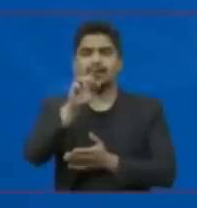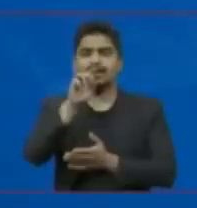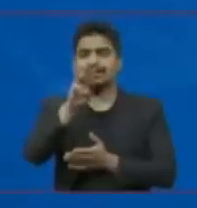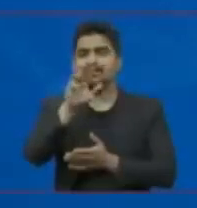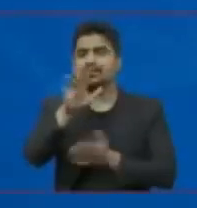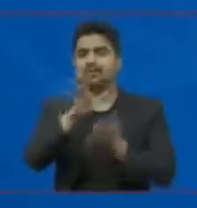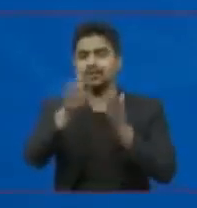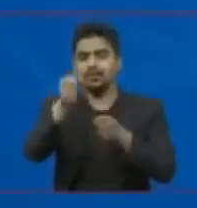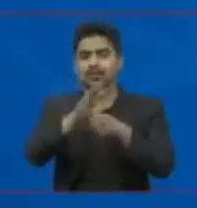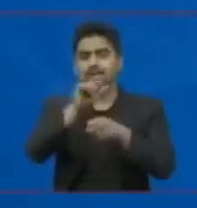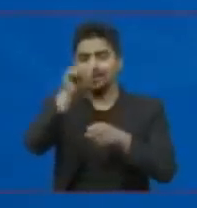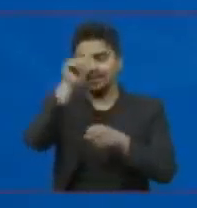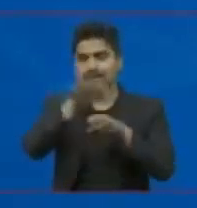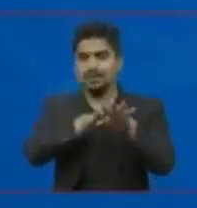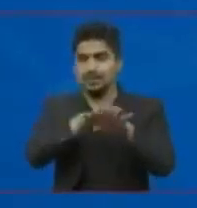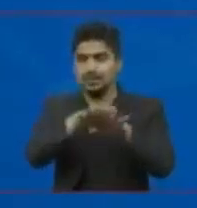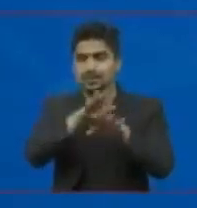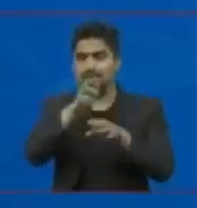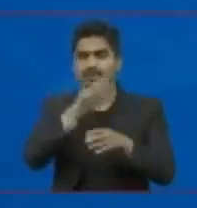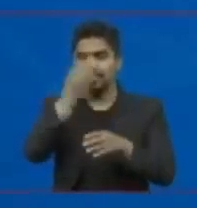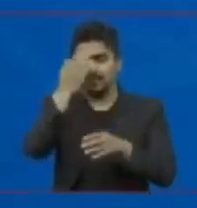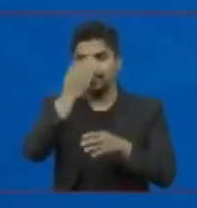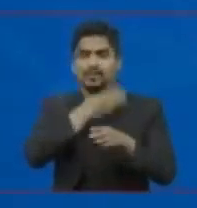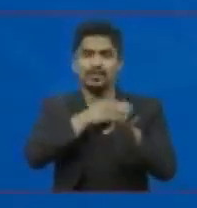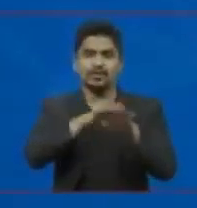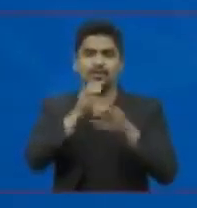मार्फत बिजुली आयात गरिरहेको छ। वैशाखको अन्तिमबाट